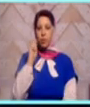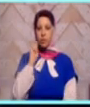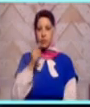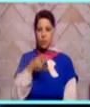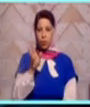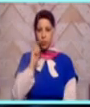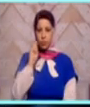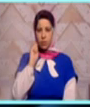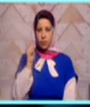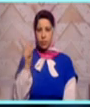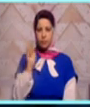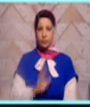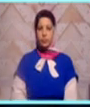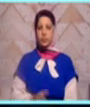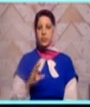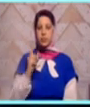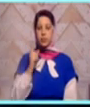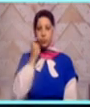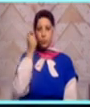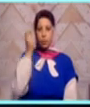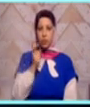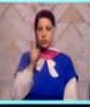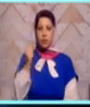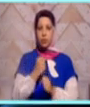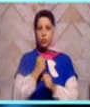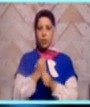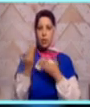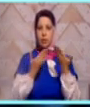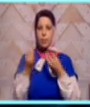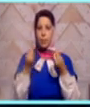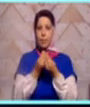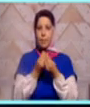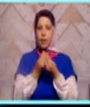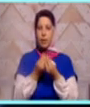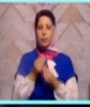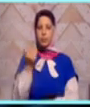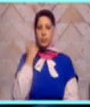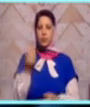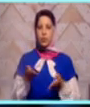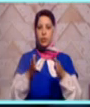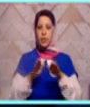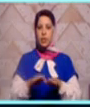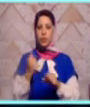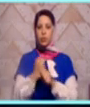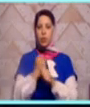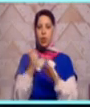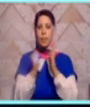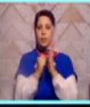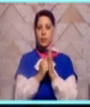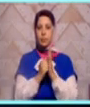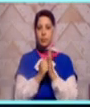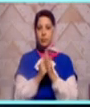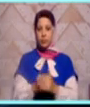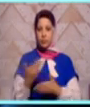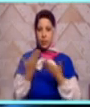وزاره وهناك موظف بيتعامل معايا، هذا الموظف ما بياخدش اجازه ولا بيعمل من المنزل، لان هناك يعني